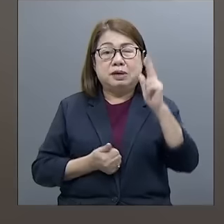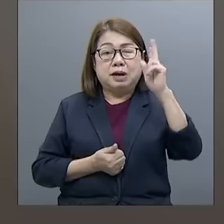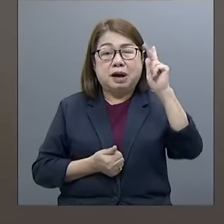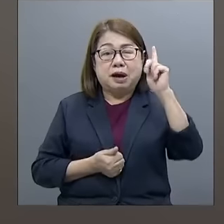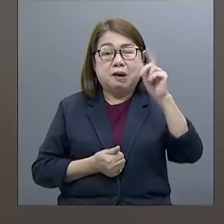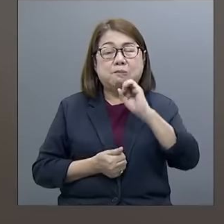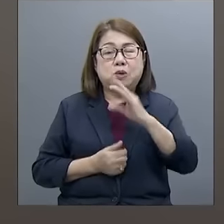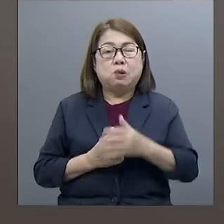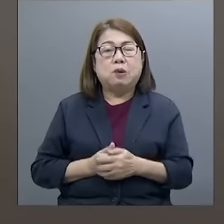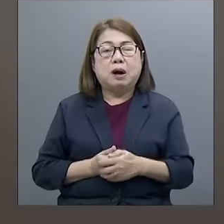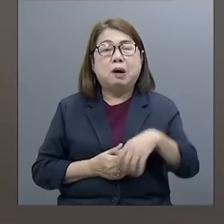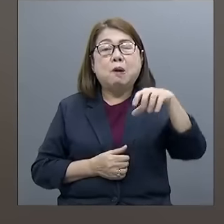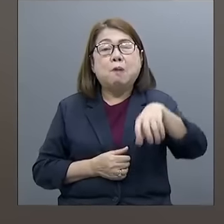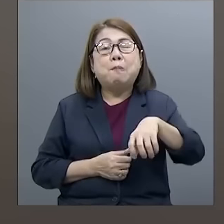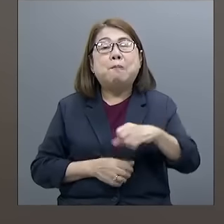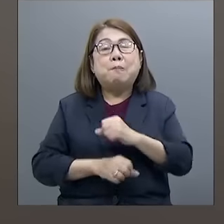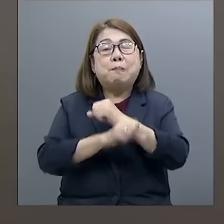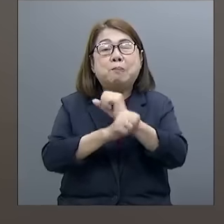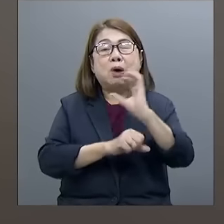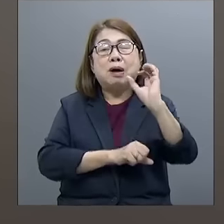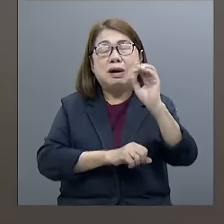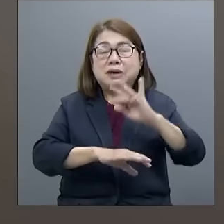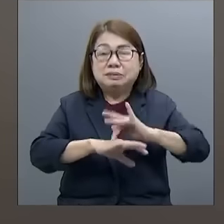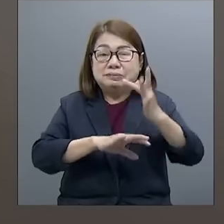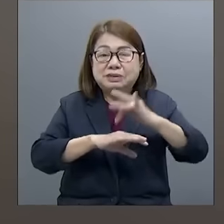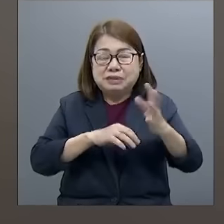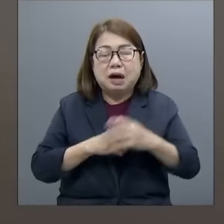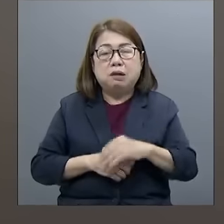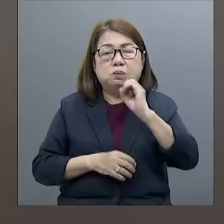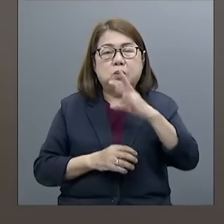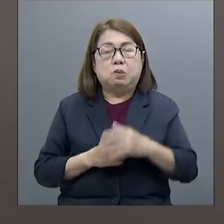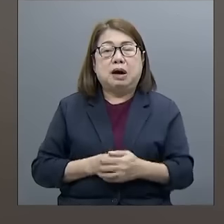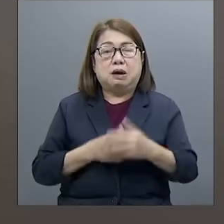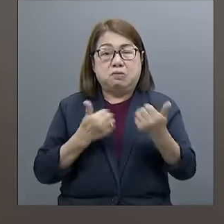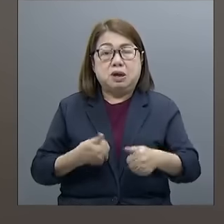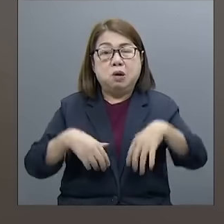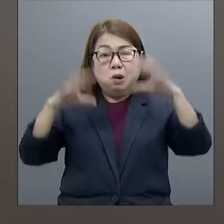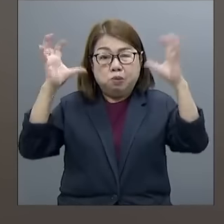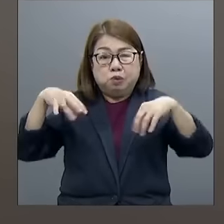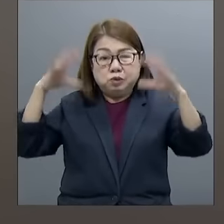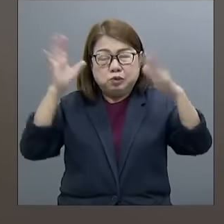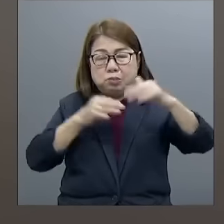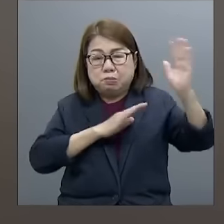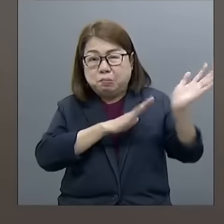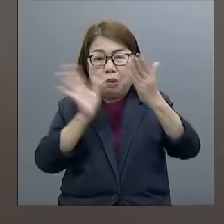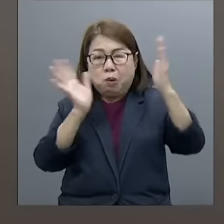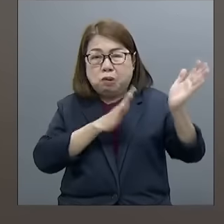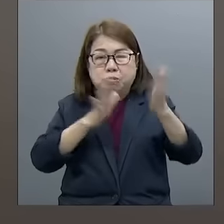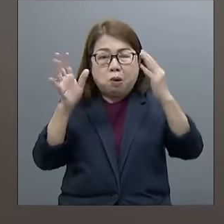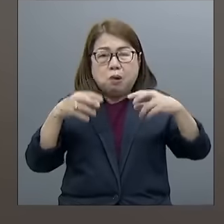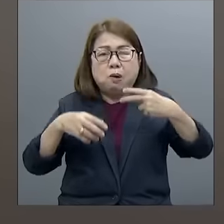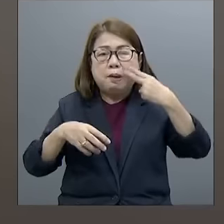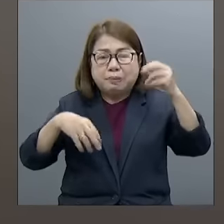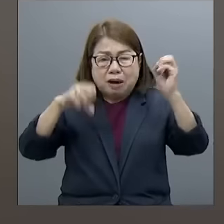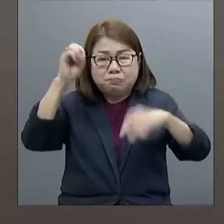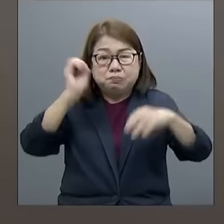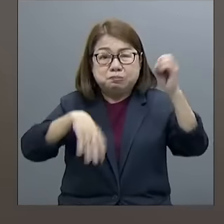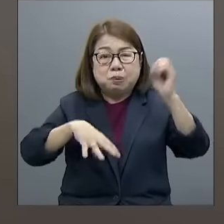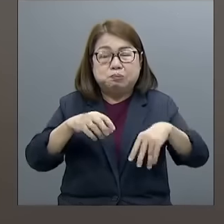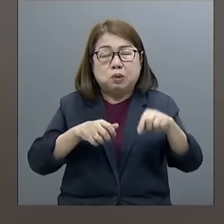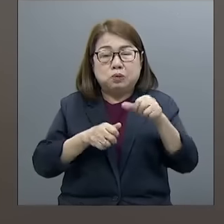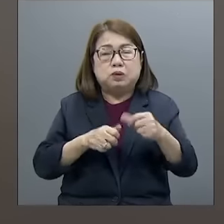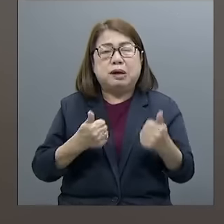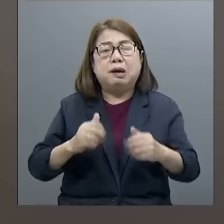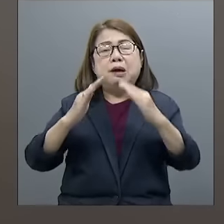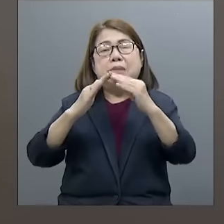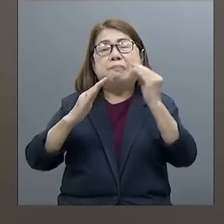ของป้องกันและบรรเทาสาธารณภัยจังหวัดนครสวรรค์บอกว่าพายุฝนและลูกเห็บที่เกิดขึ้นในพื้นที่อำเภอลาดยาวทำให้บ้านเรือนของ